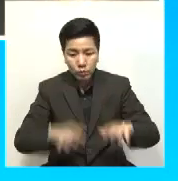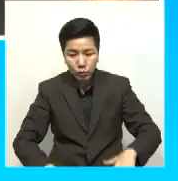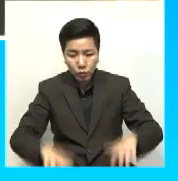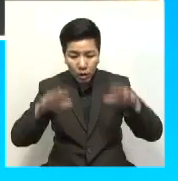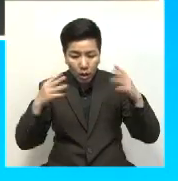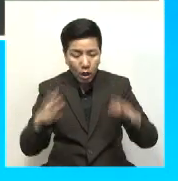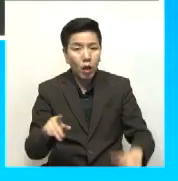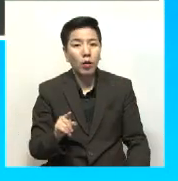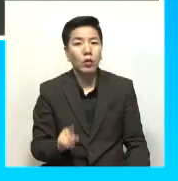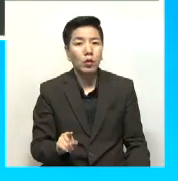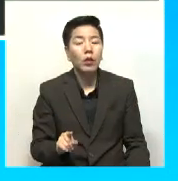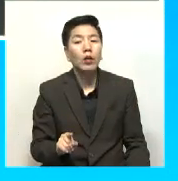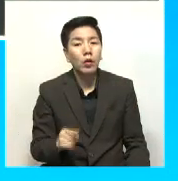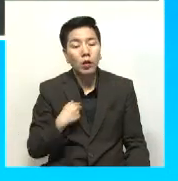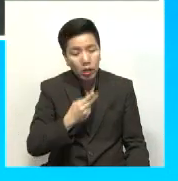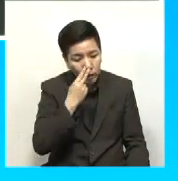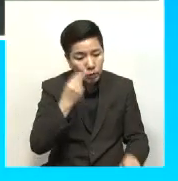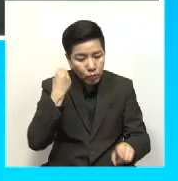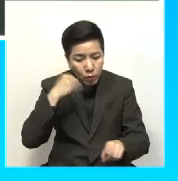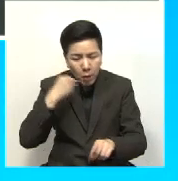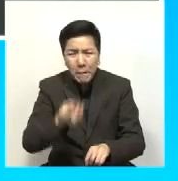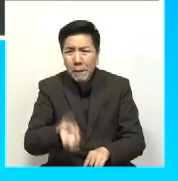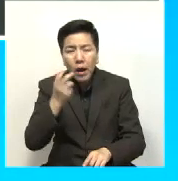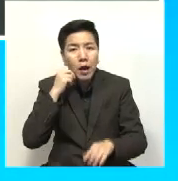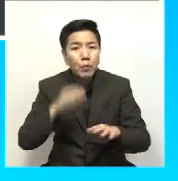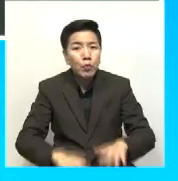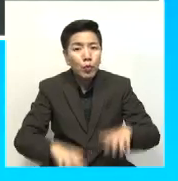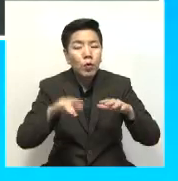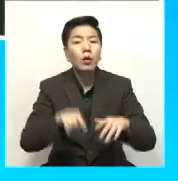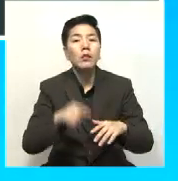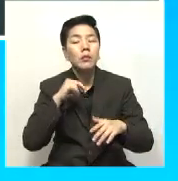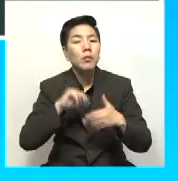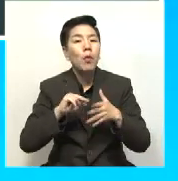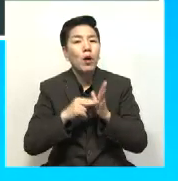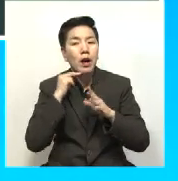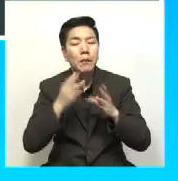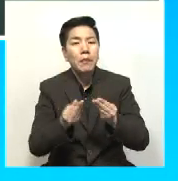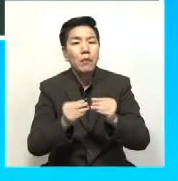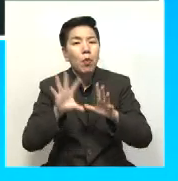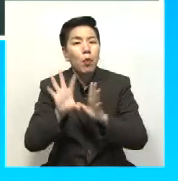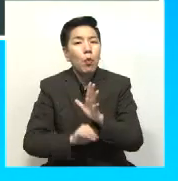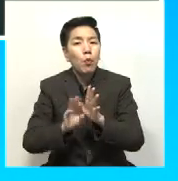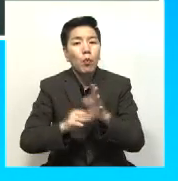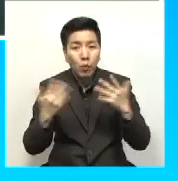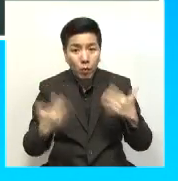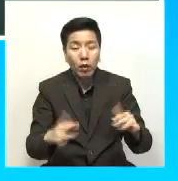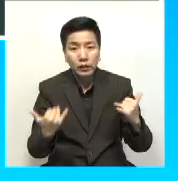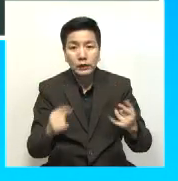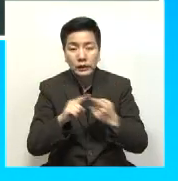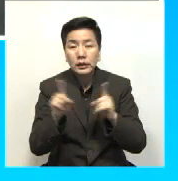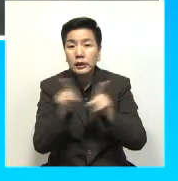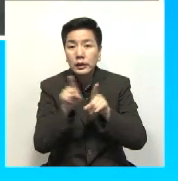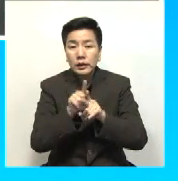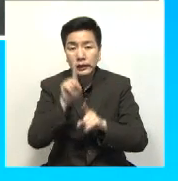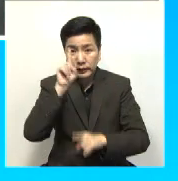ย่างนี้เป็นต้นนะครับจะเห็นบ่อยๆแล้วก็อีกอย่างนึงในระยะนี้เนี่ยในบริ